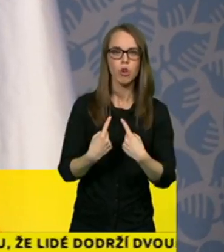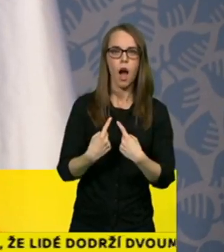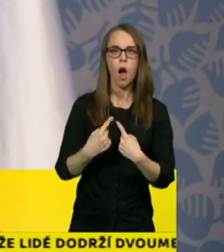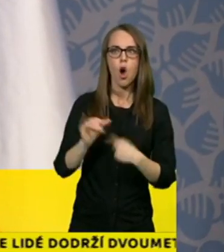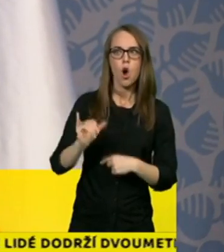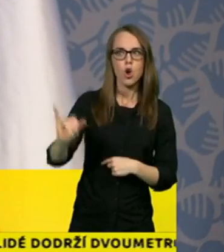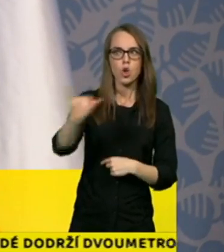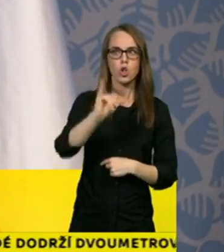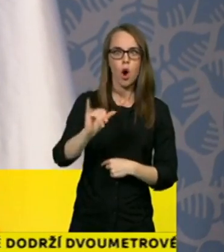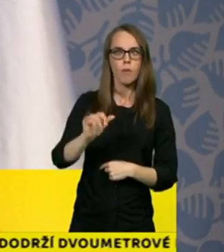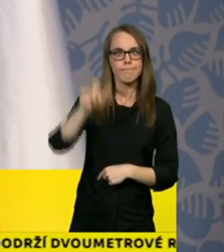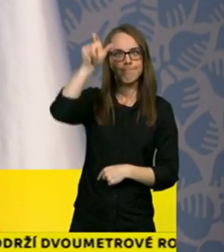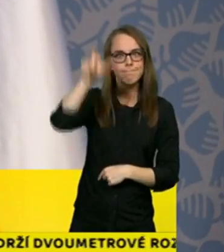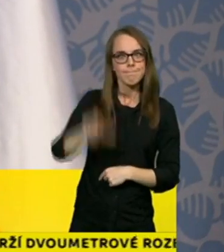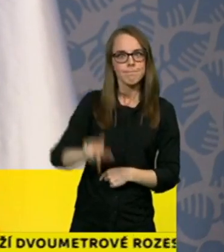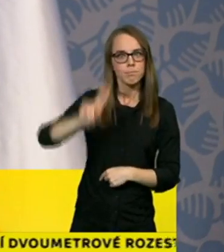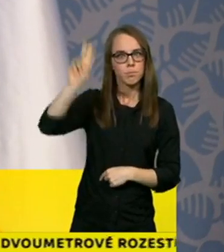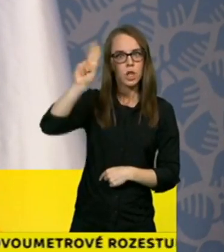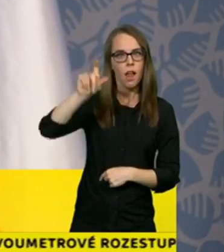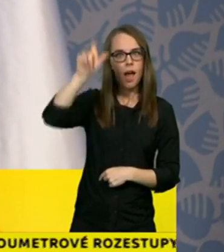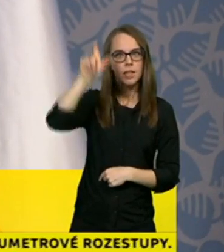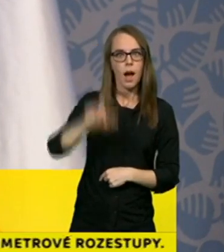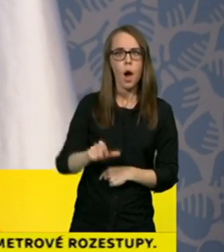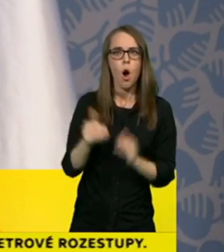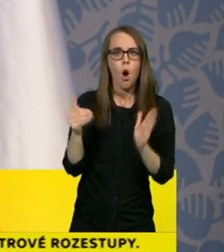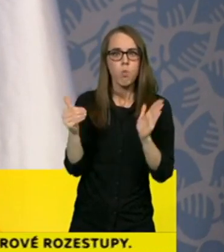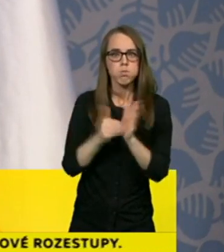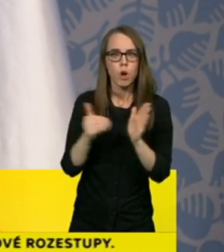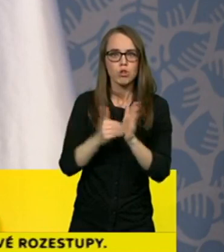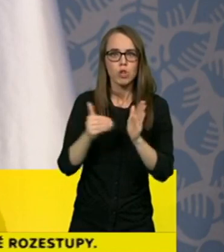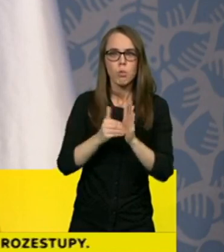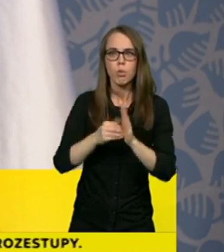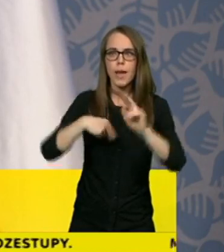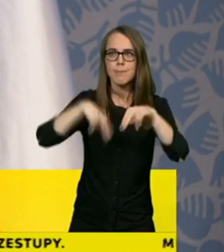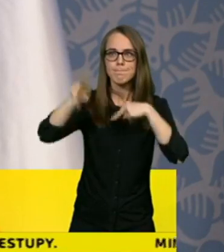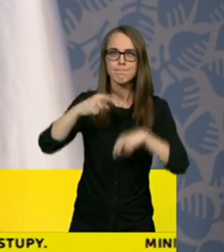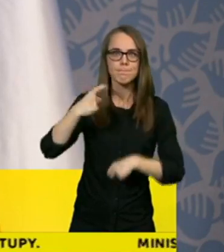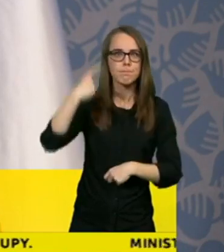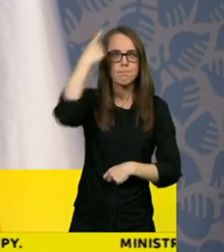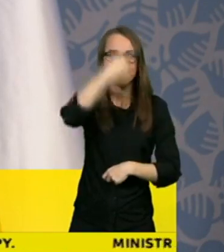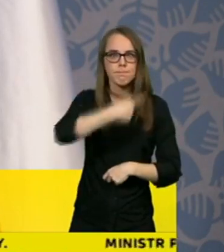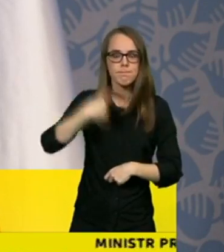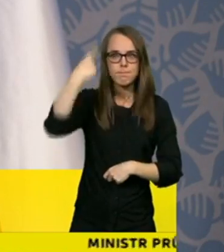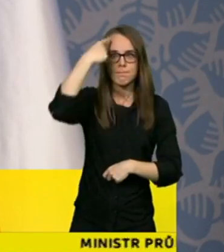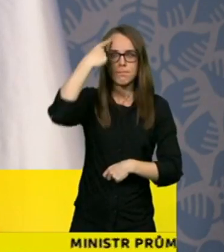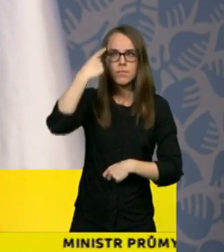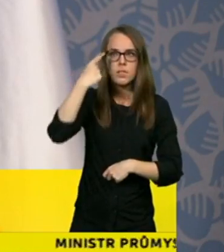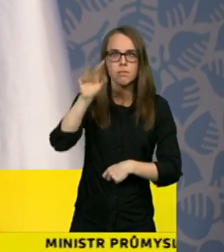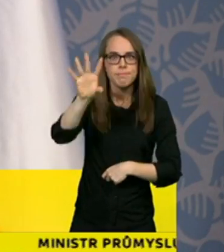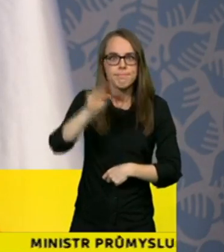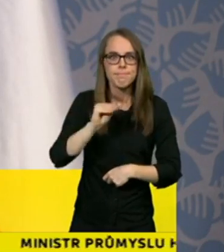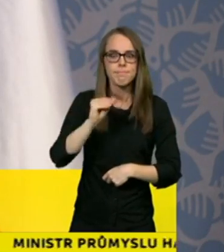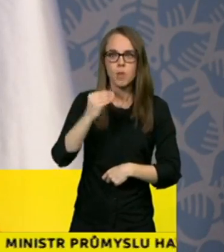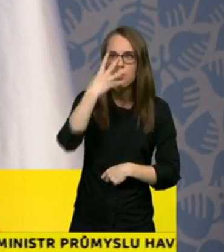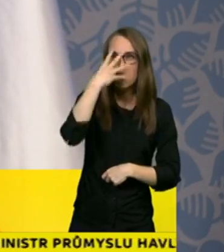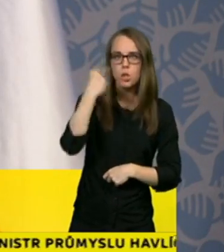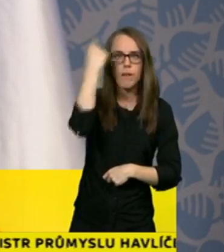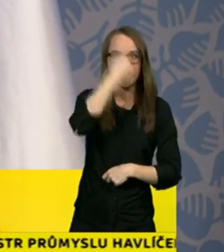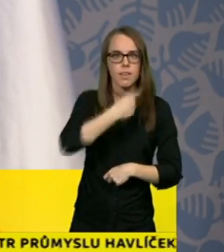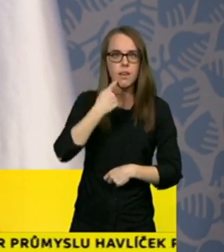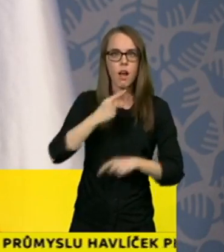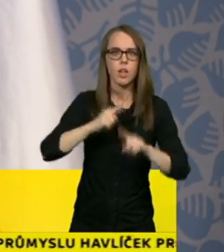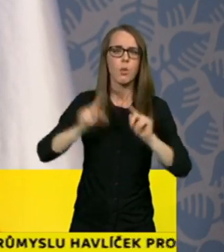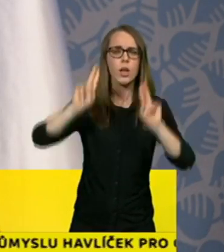člověk měl možnost využívat obličej třeba i pro nějakých uměleckých školách a